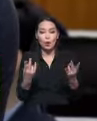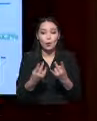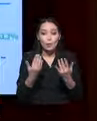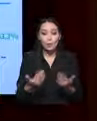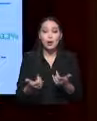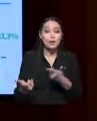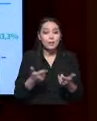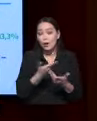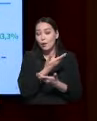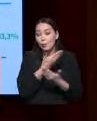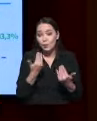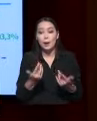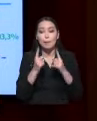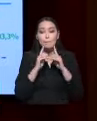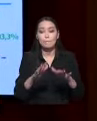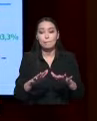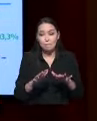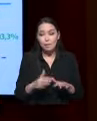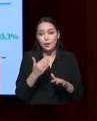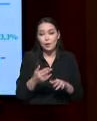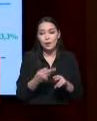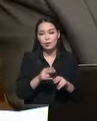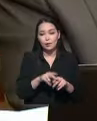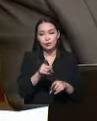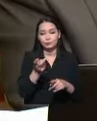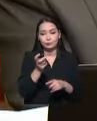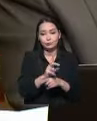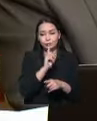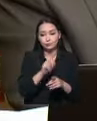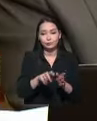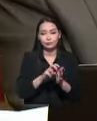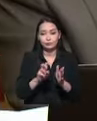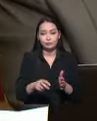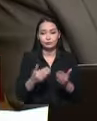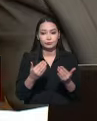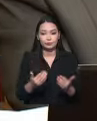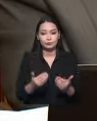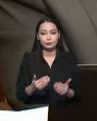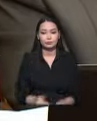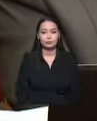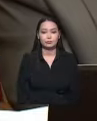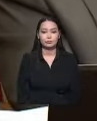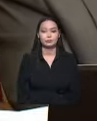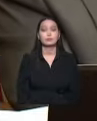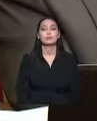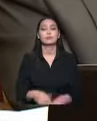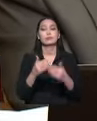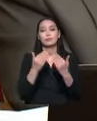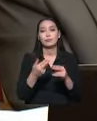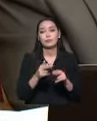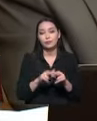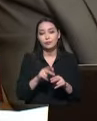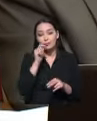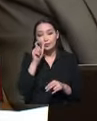дайын болмаса, парламентке келмесін, деді. Вы в парламент пришли? Министр мырза, сіздің жүйкеңіз